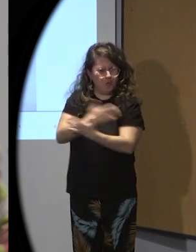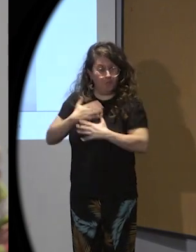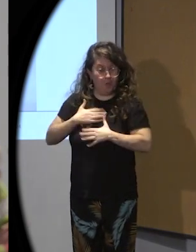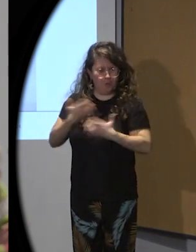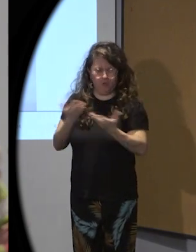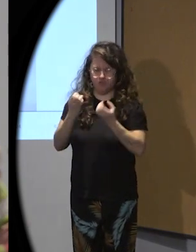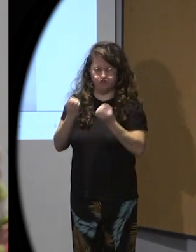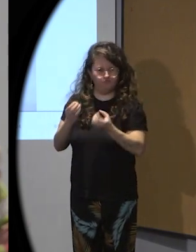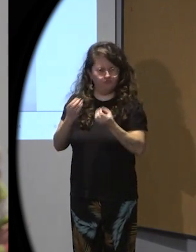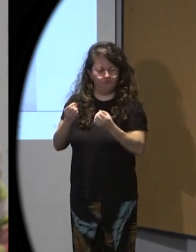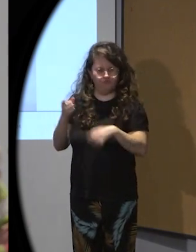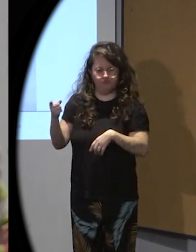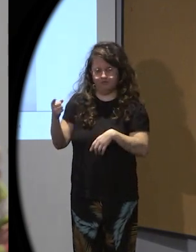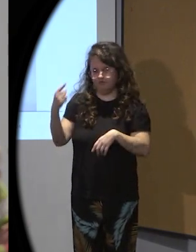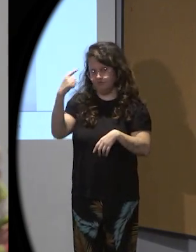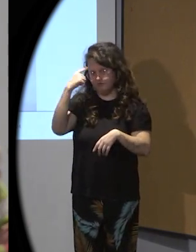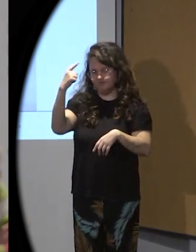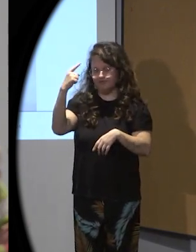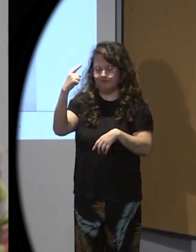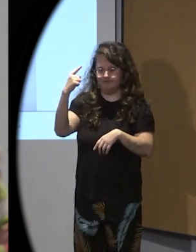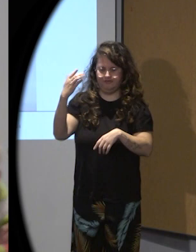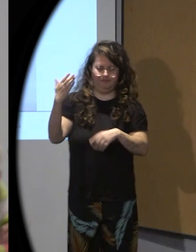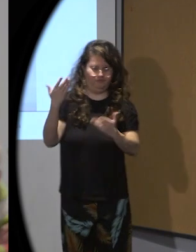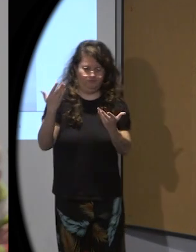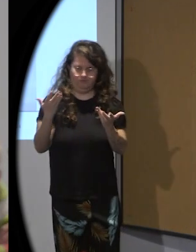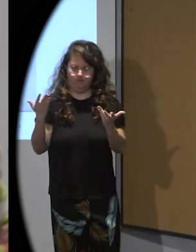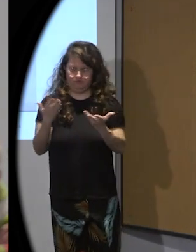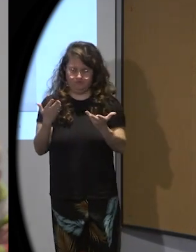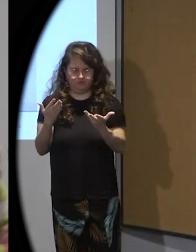appelle l'hyperthermie maligne d'effort, c'est-à-dire sur une